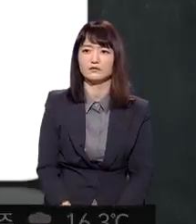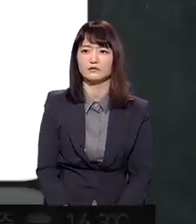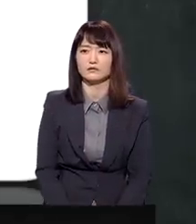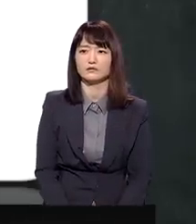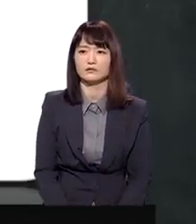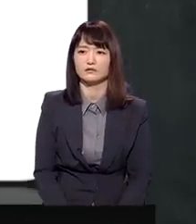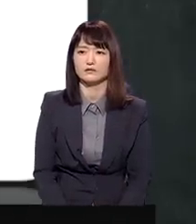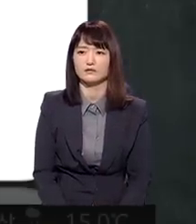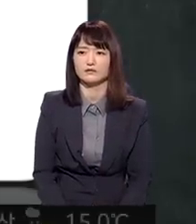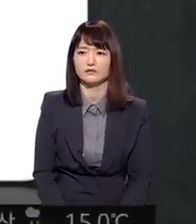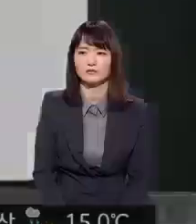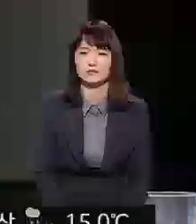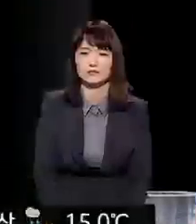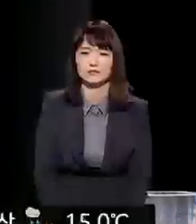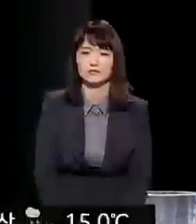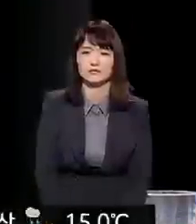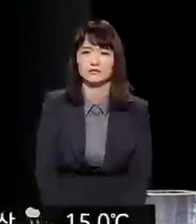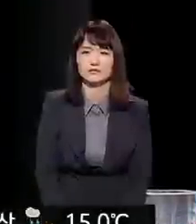아,